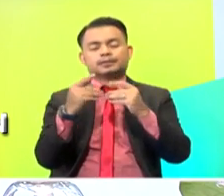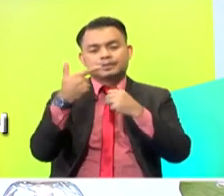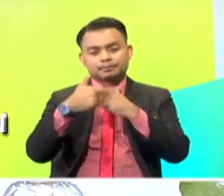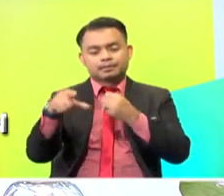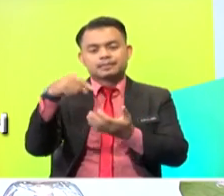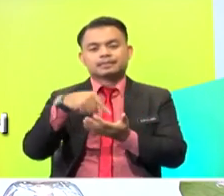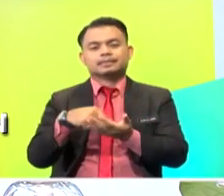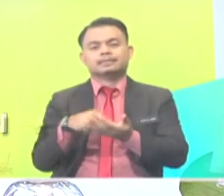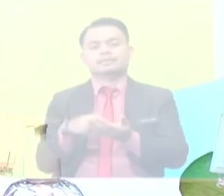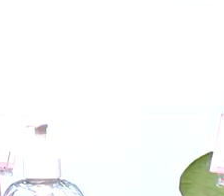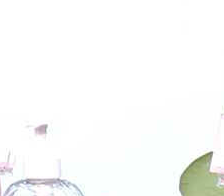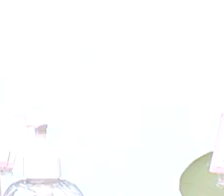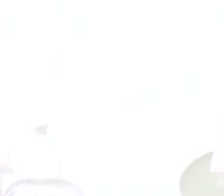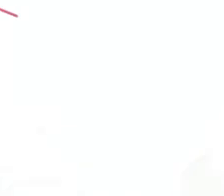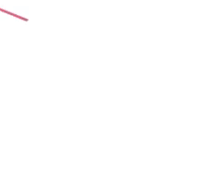bkpm